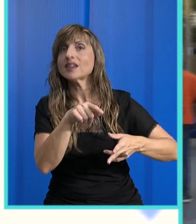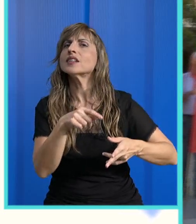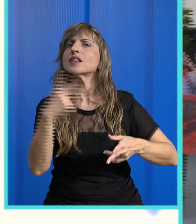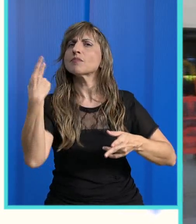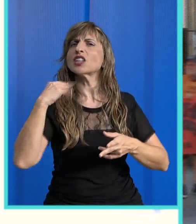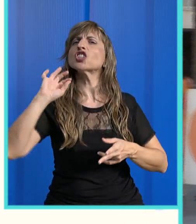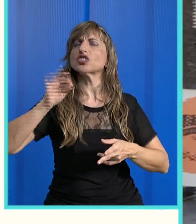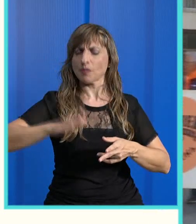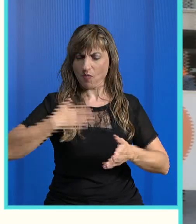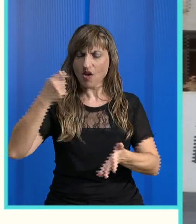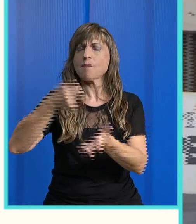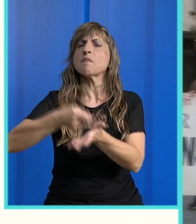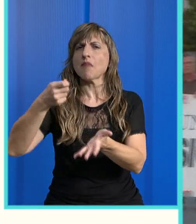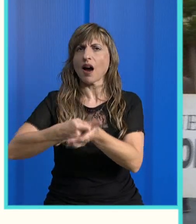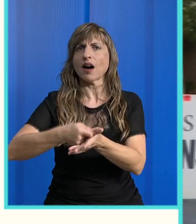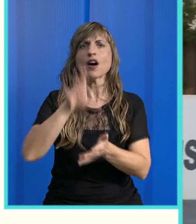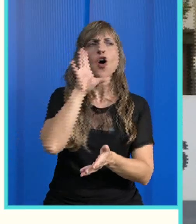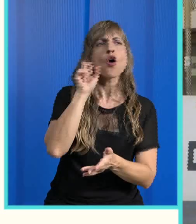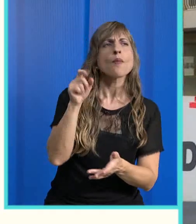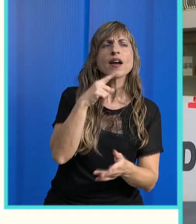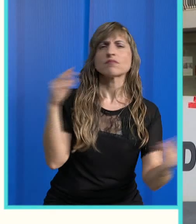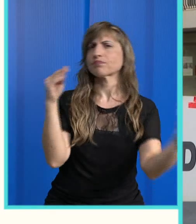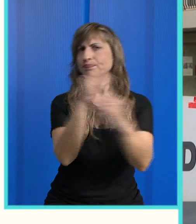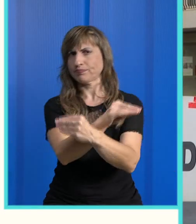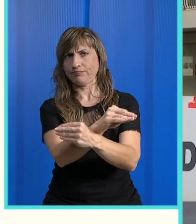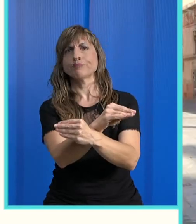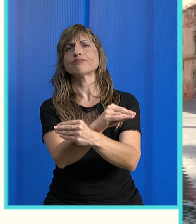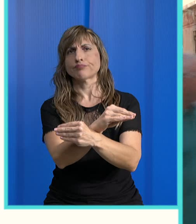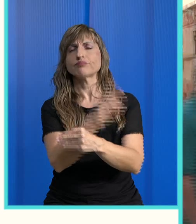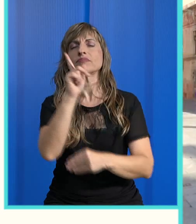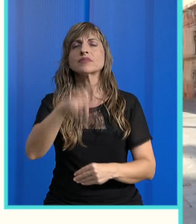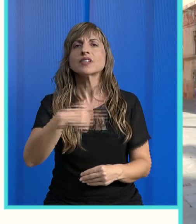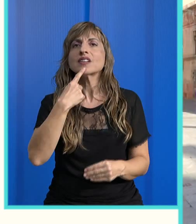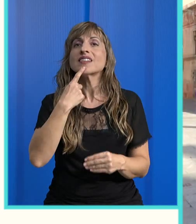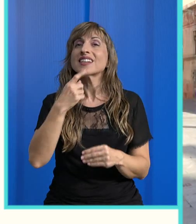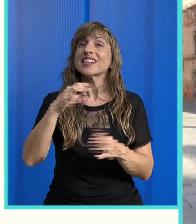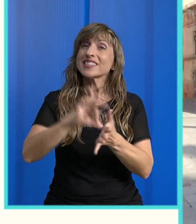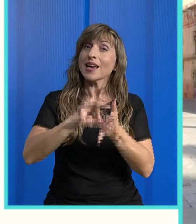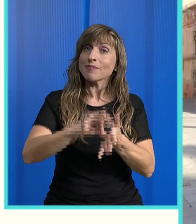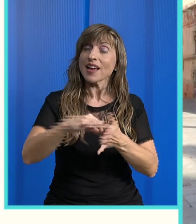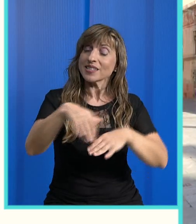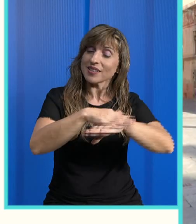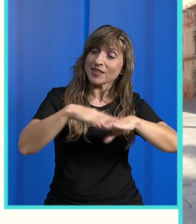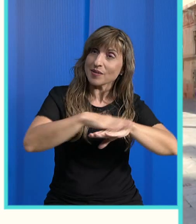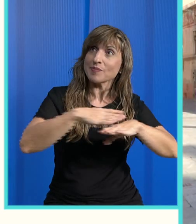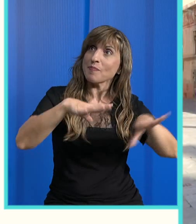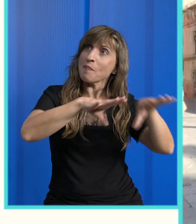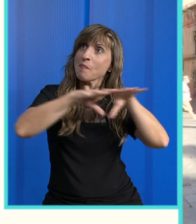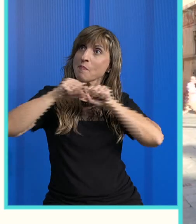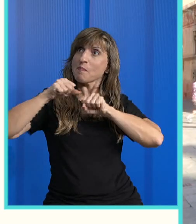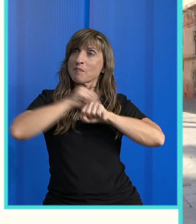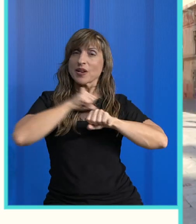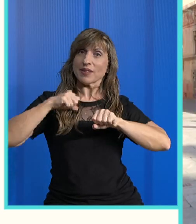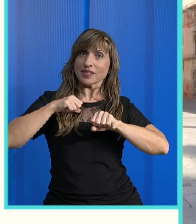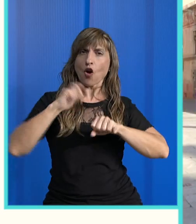sostenibles en contra del que afirma el govern. També han denunciat la privatització dels serveis essencials i es queixen del control creixent de